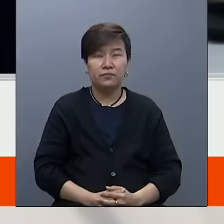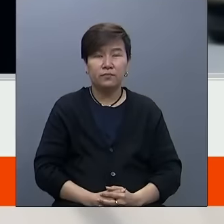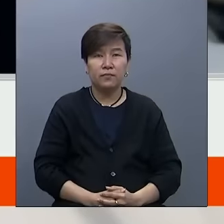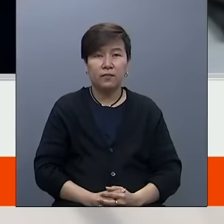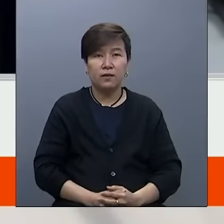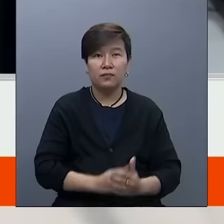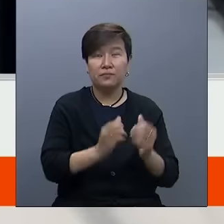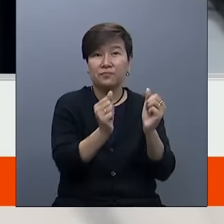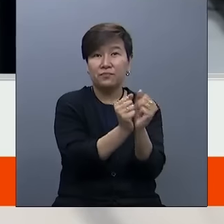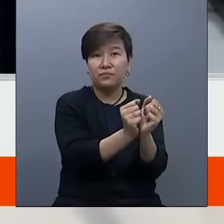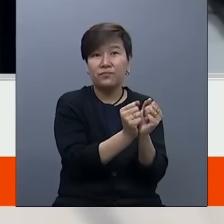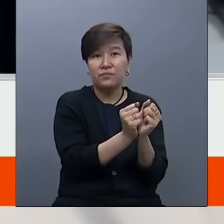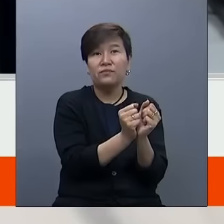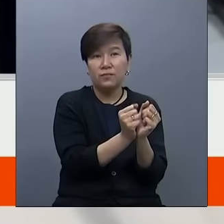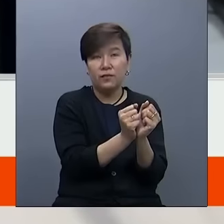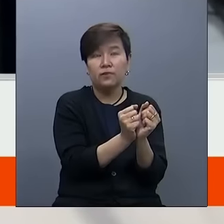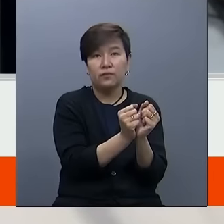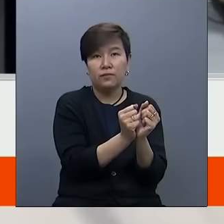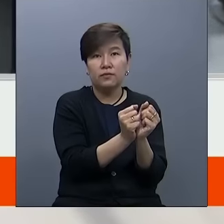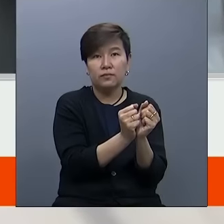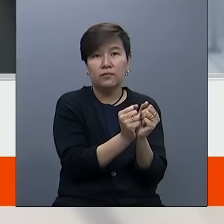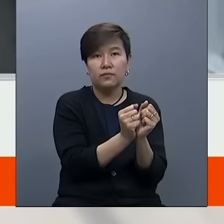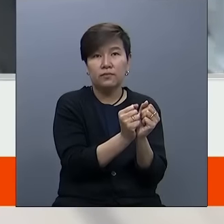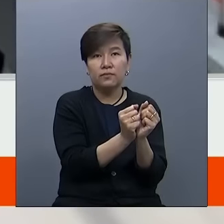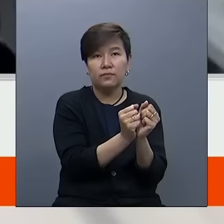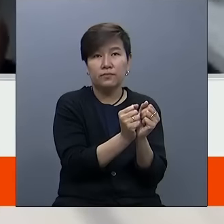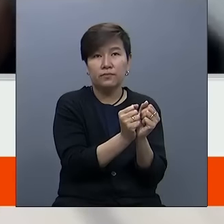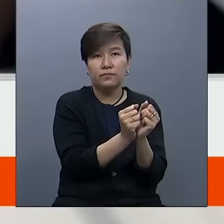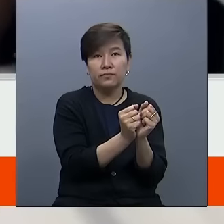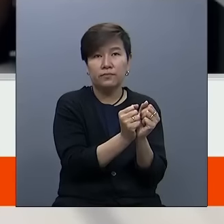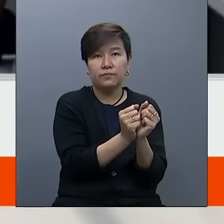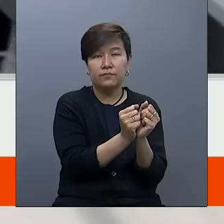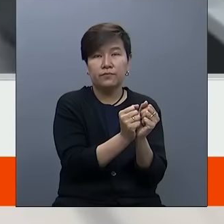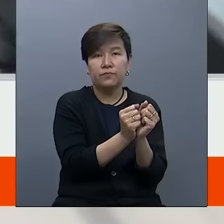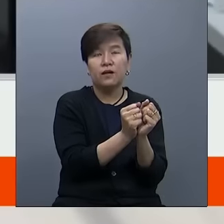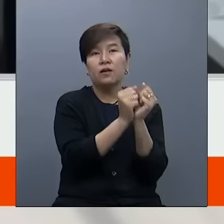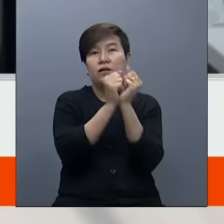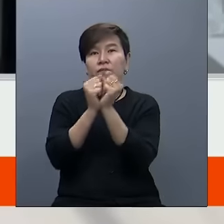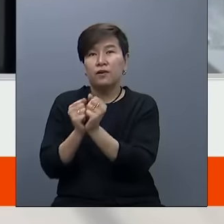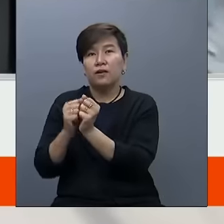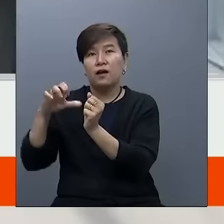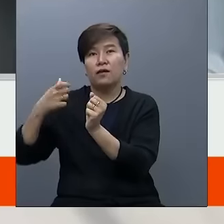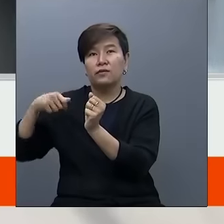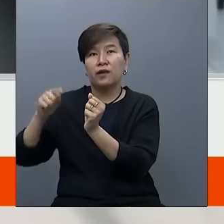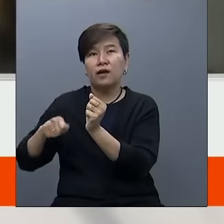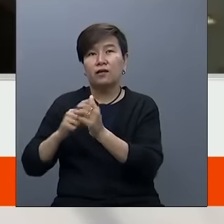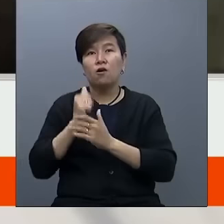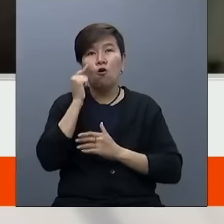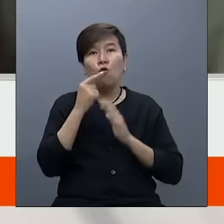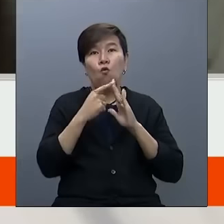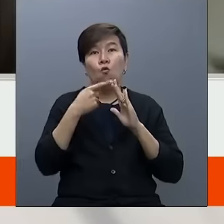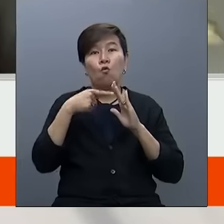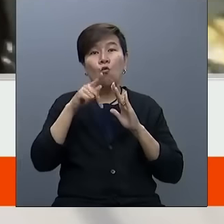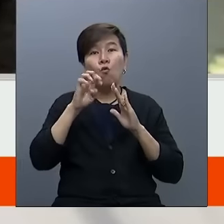ถูกจับนะครับใส่กุญแจมือนะครับแจ้งข้อหานะครับแล้วไปส่งศาลนะครับตัวลุงเปียอยู่ที่ไหนครับศาลจังหวัดสระแก้วนะ